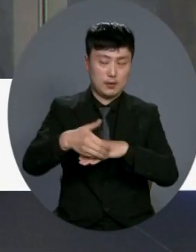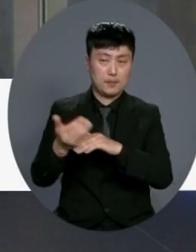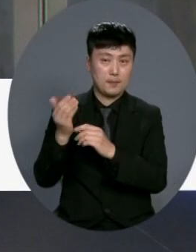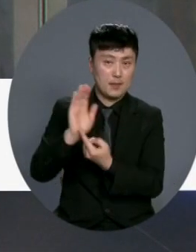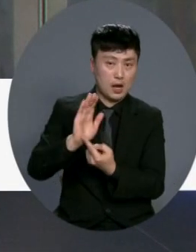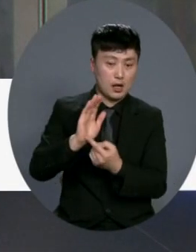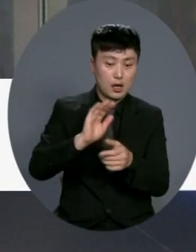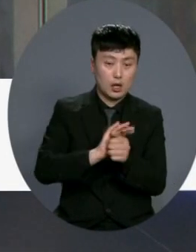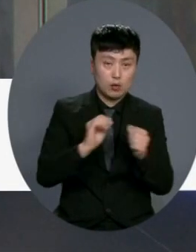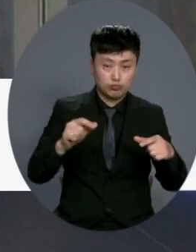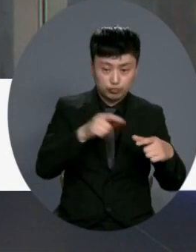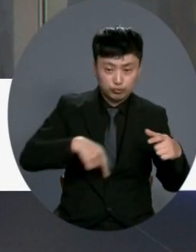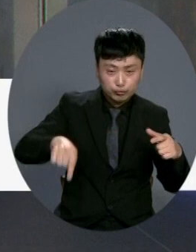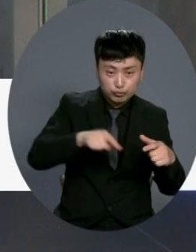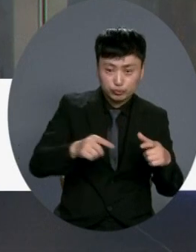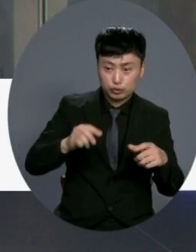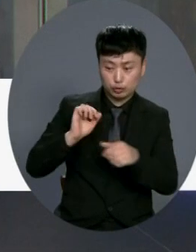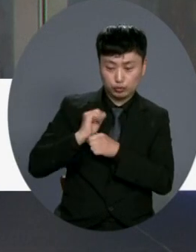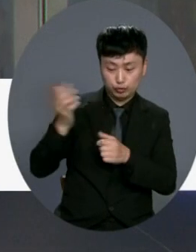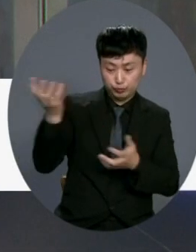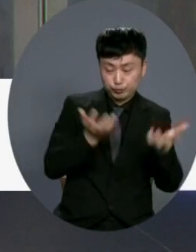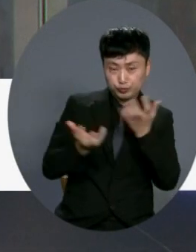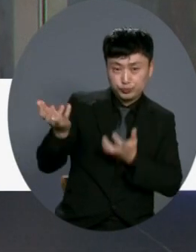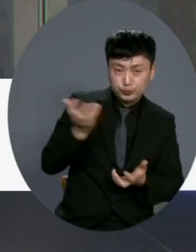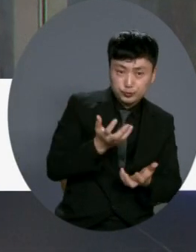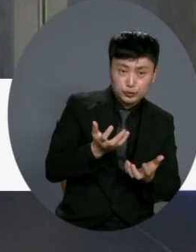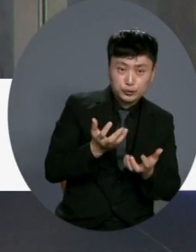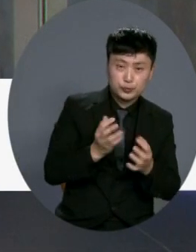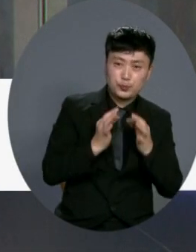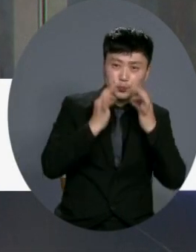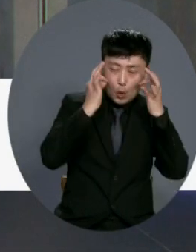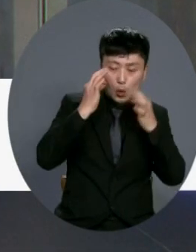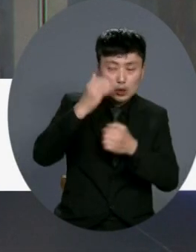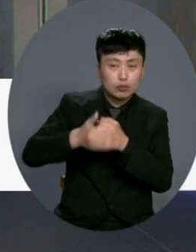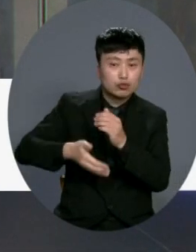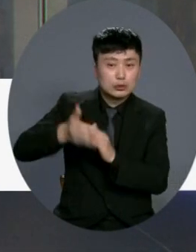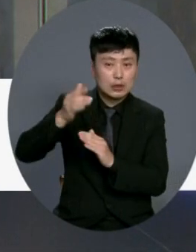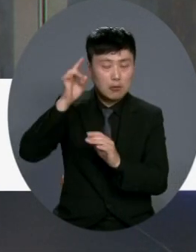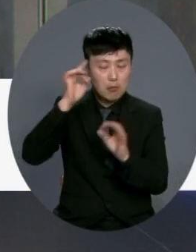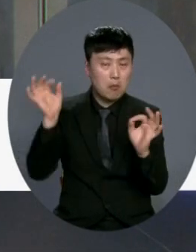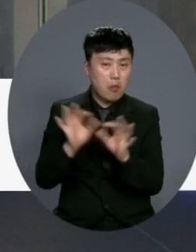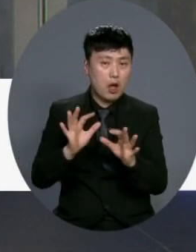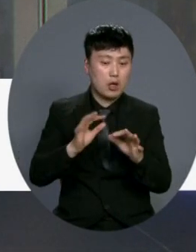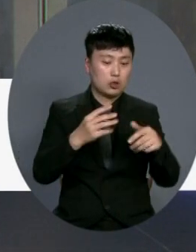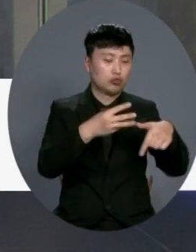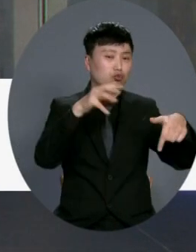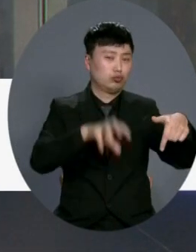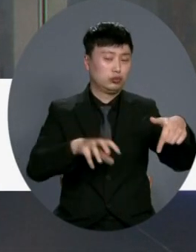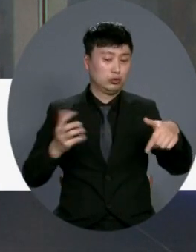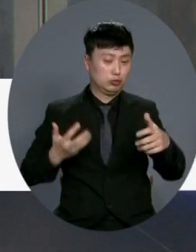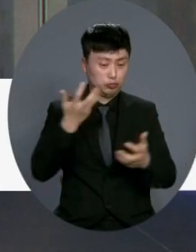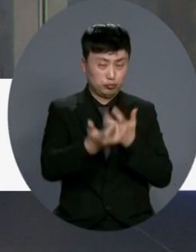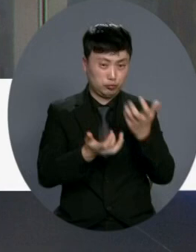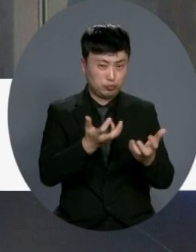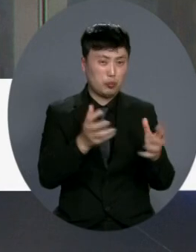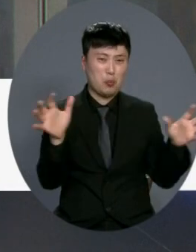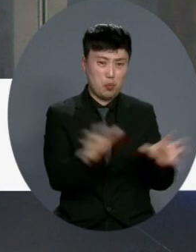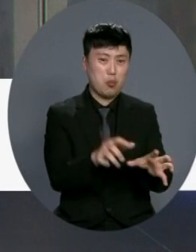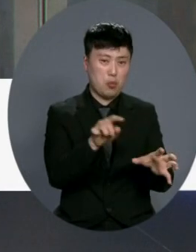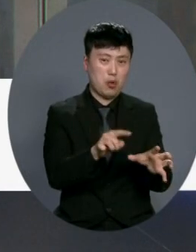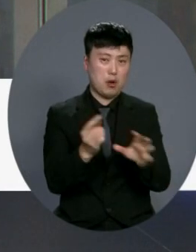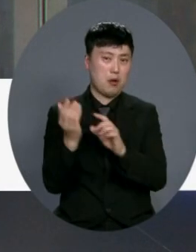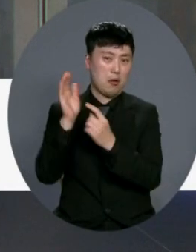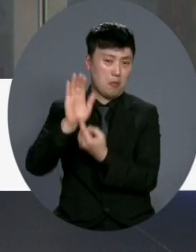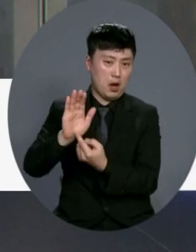경북 여러 시군이 유치에 공을 들이고 있는데 대구시가 갑자기 군부대를 군위로 옮기겠다는 뜻을 밝혔습니다.